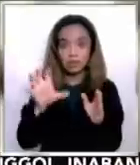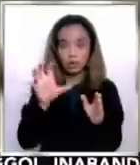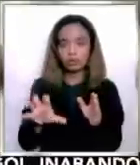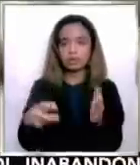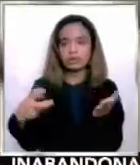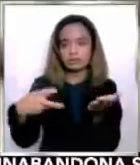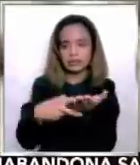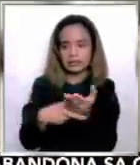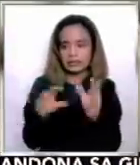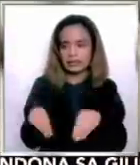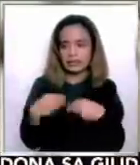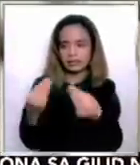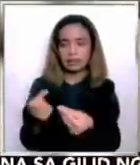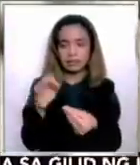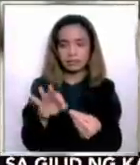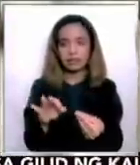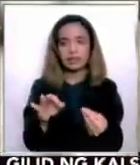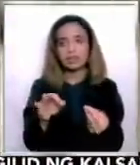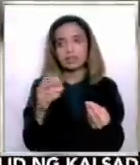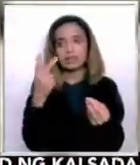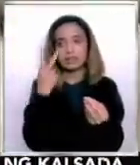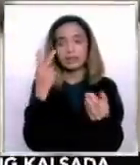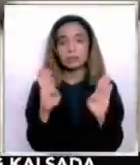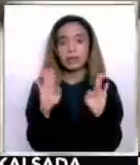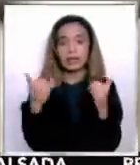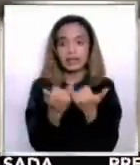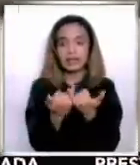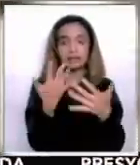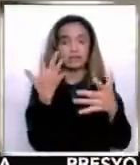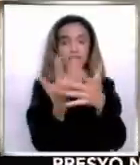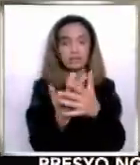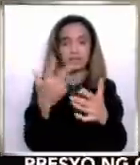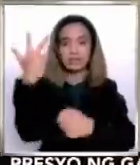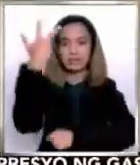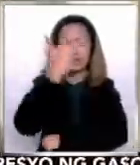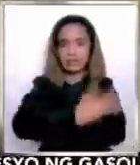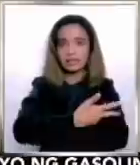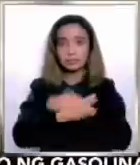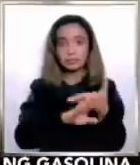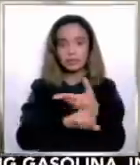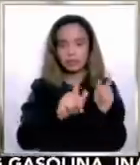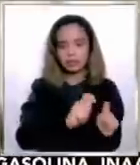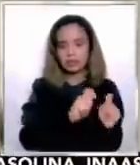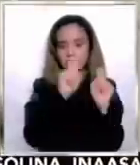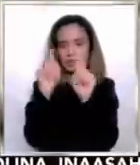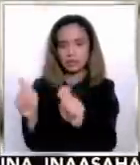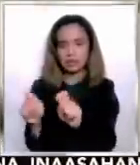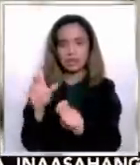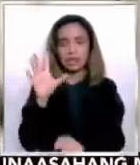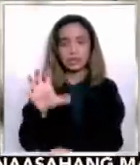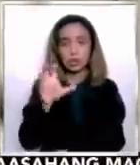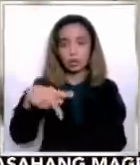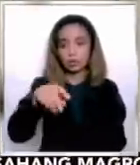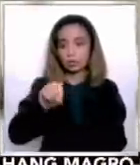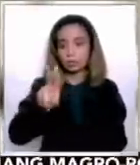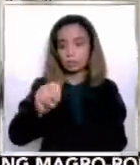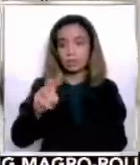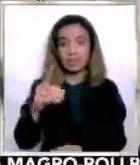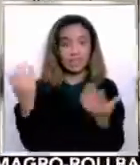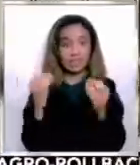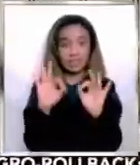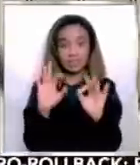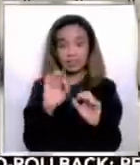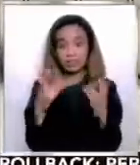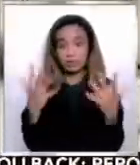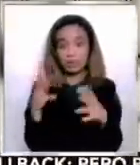alaga. Sa barangay muna ikukulong ang mga aso ng 3 araw bago ilipat sa dog pound. Kapag walang sumundo, ipapaampon na ito.